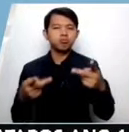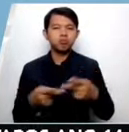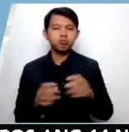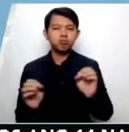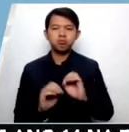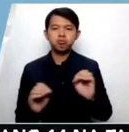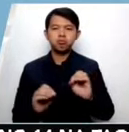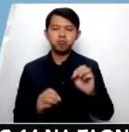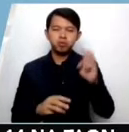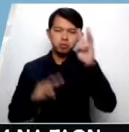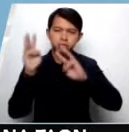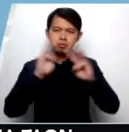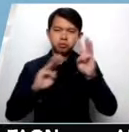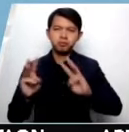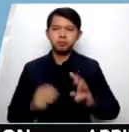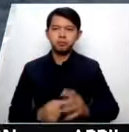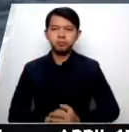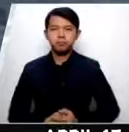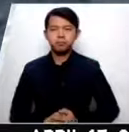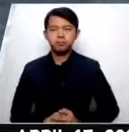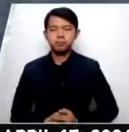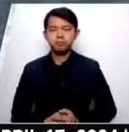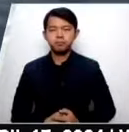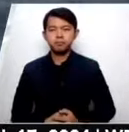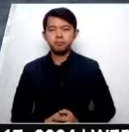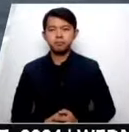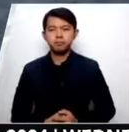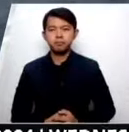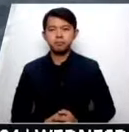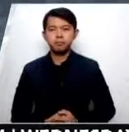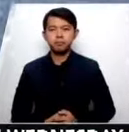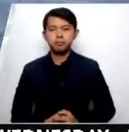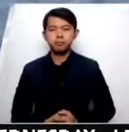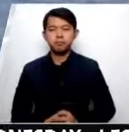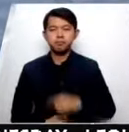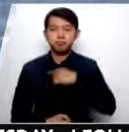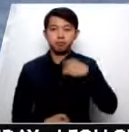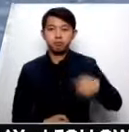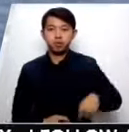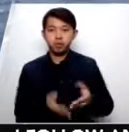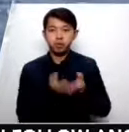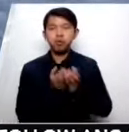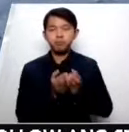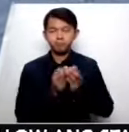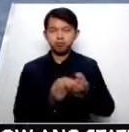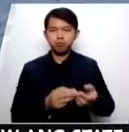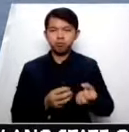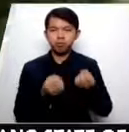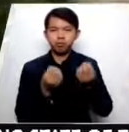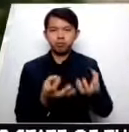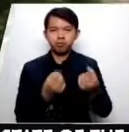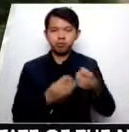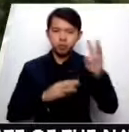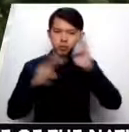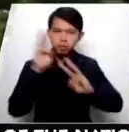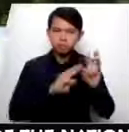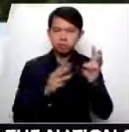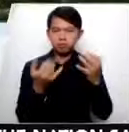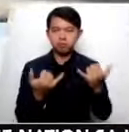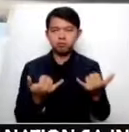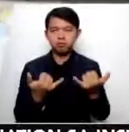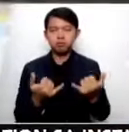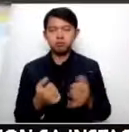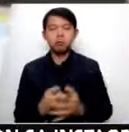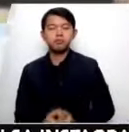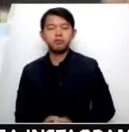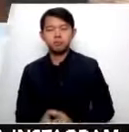ida hindi na lang pagdami ng mga barko ng China sa loob ng teritoryo ng Pilipinas ang pinangangambahan ngayon ikinaalarma na rin ang